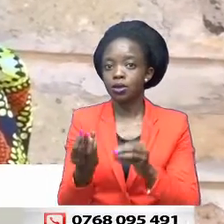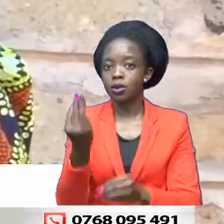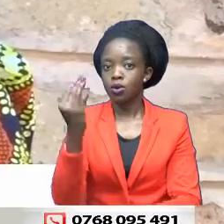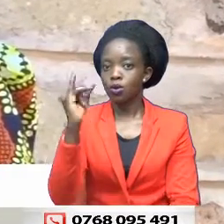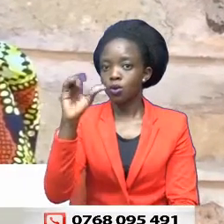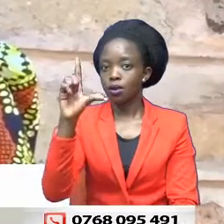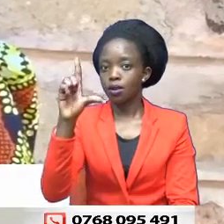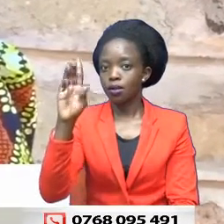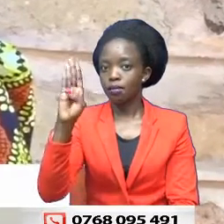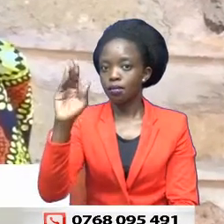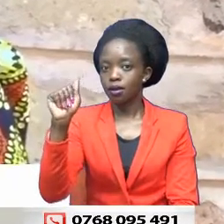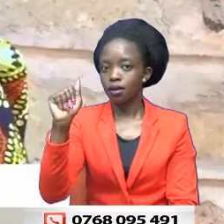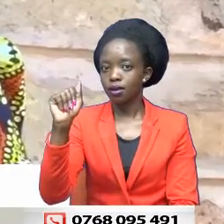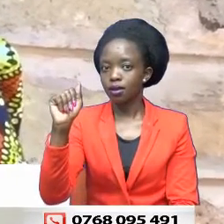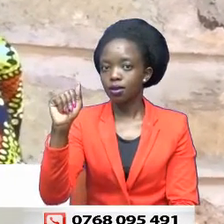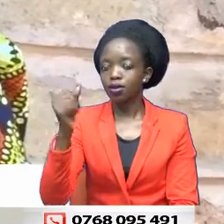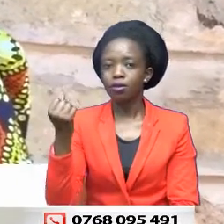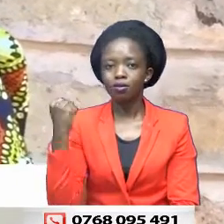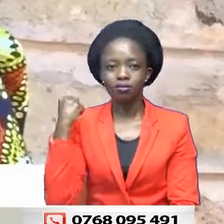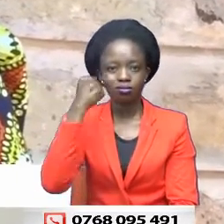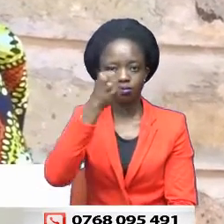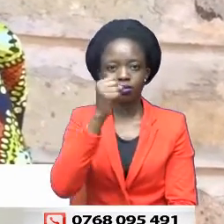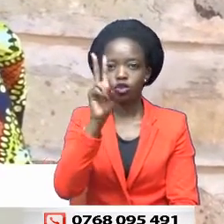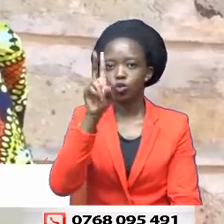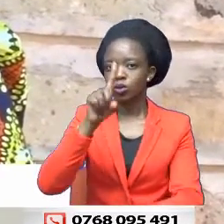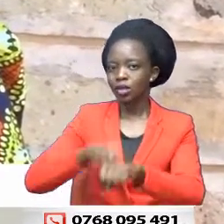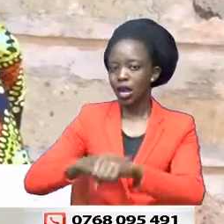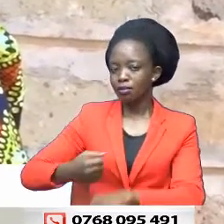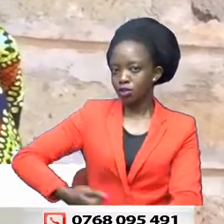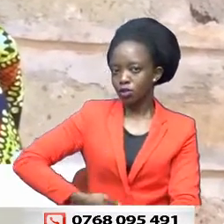mnamba. Akaniweka ngumi mbili kwa tumbo.